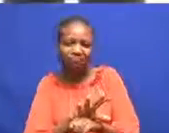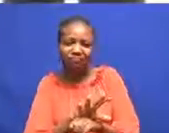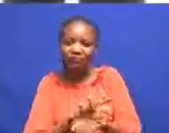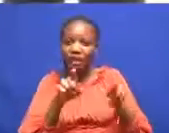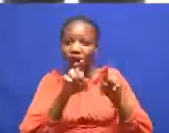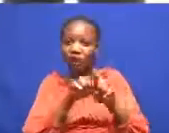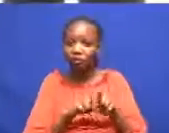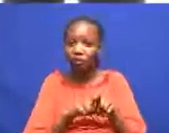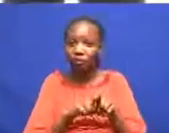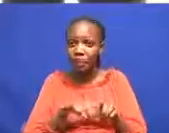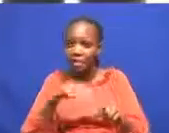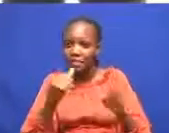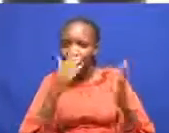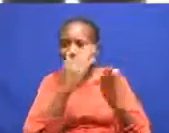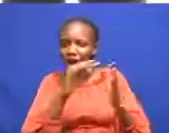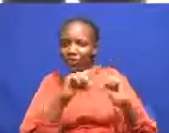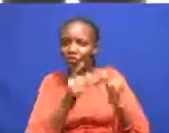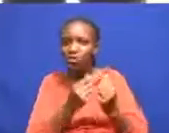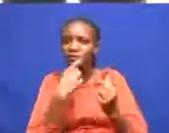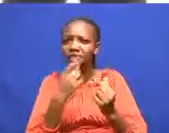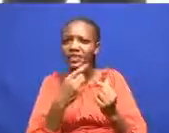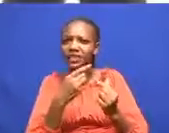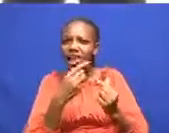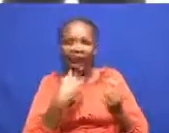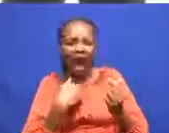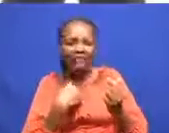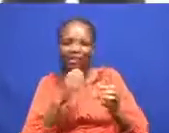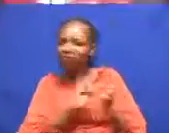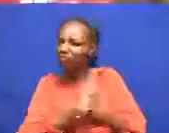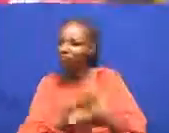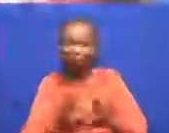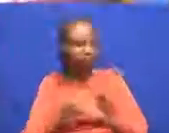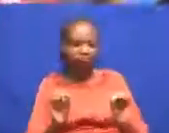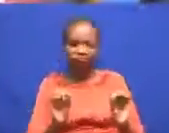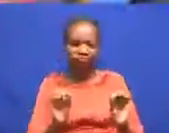upande wa mashtaka ukidai kwamba hakuwa na dalili za